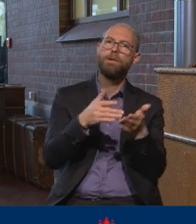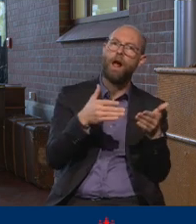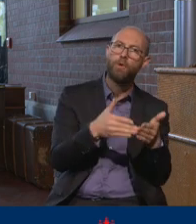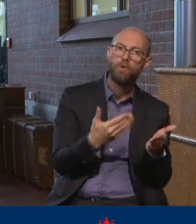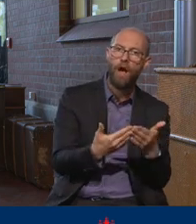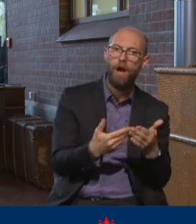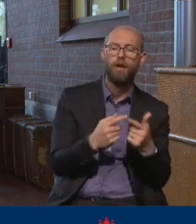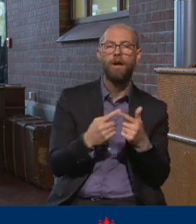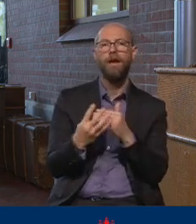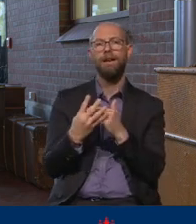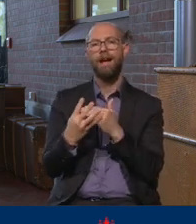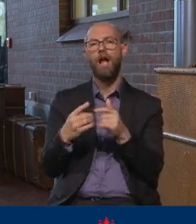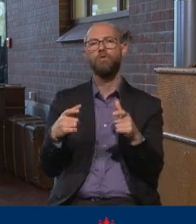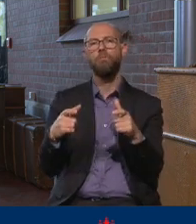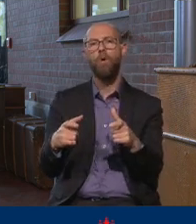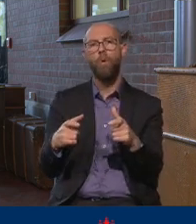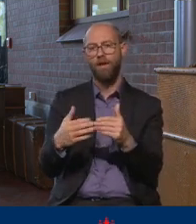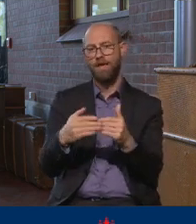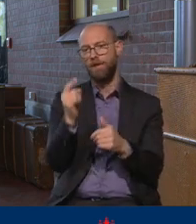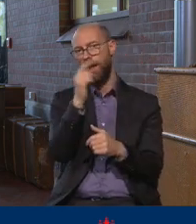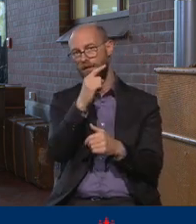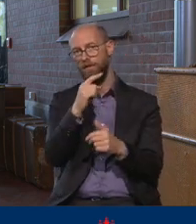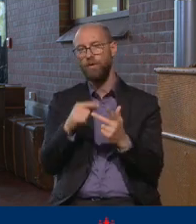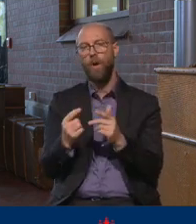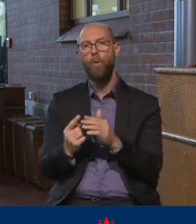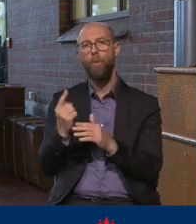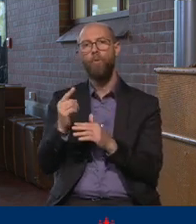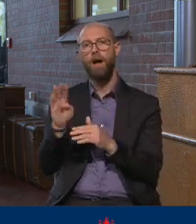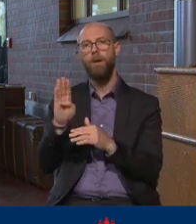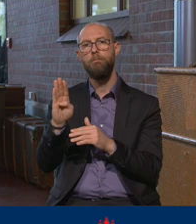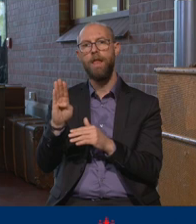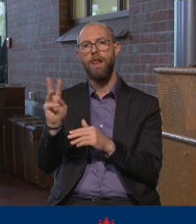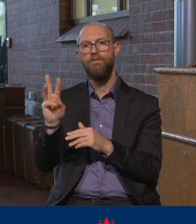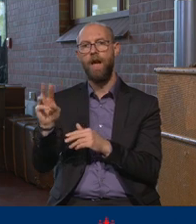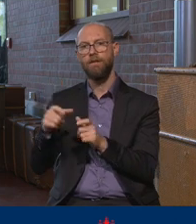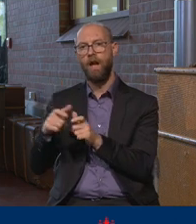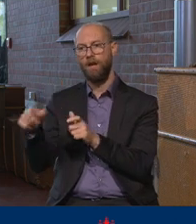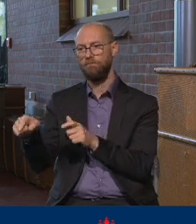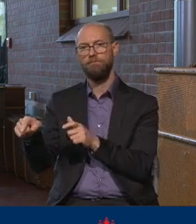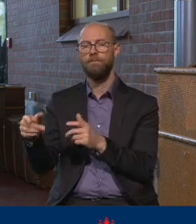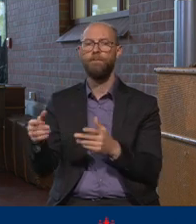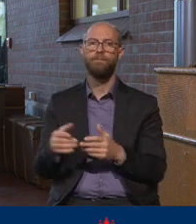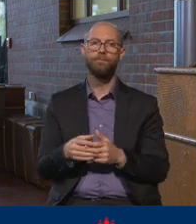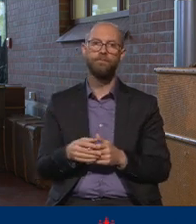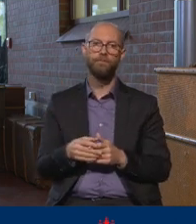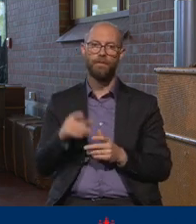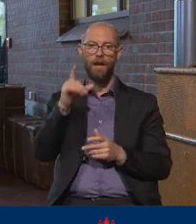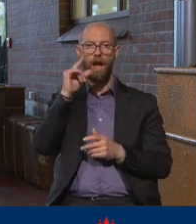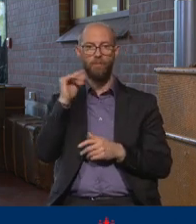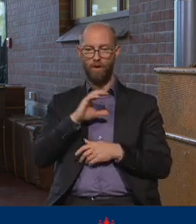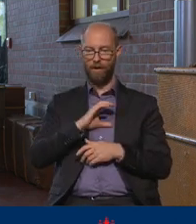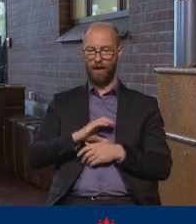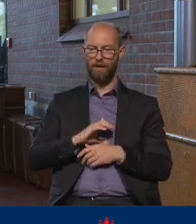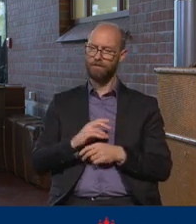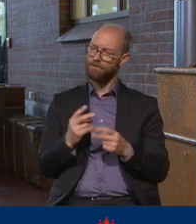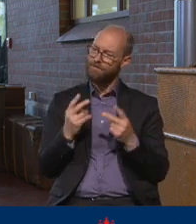grasbrook nebenan oder ober befördern dabei achten wir stets darauf hamburgs charakter als